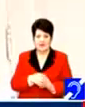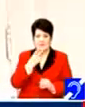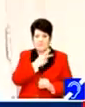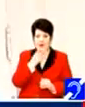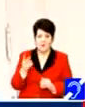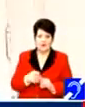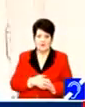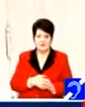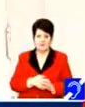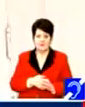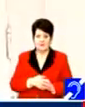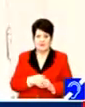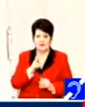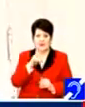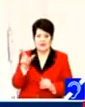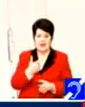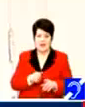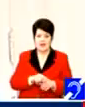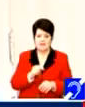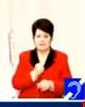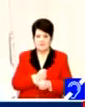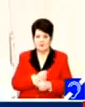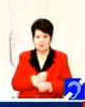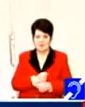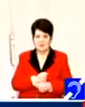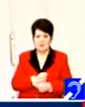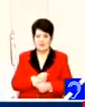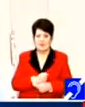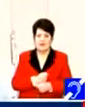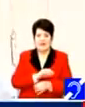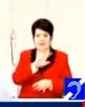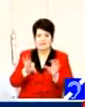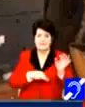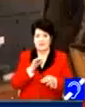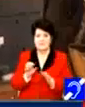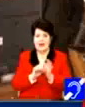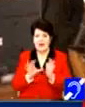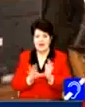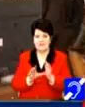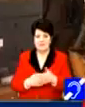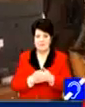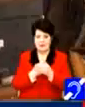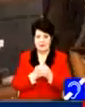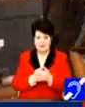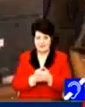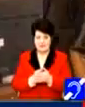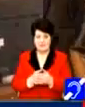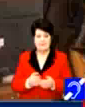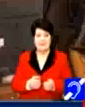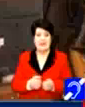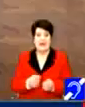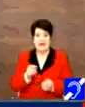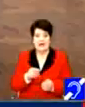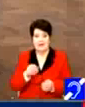Noutatea științifică este că am făcut această schemă electrică pe baza platformei Arduino.